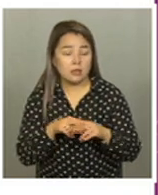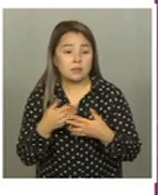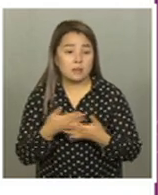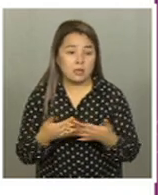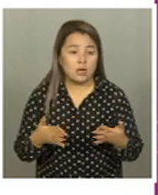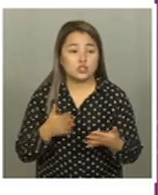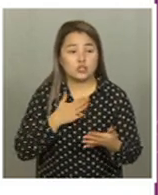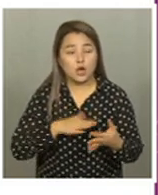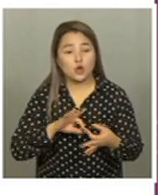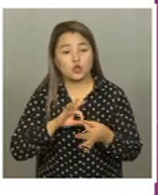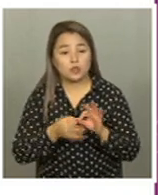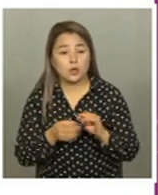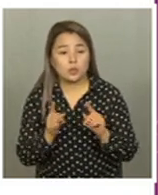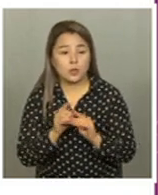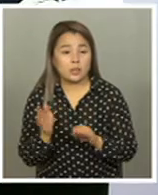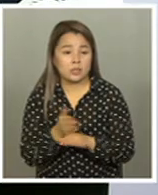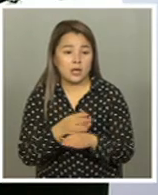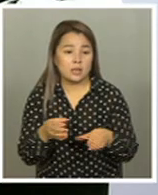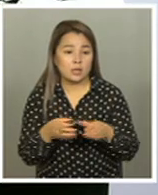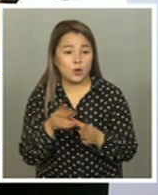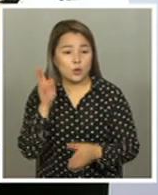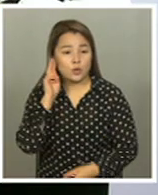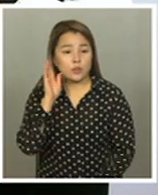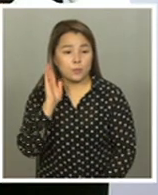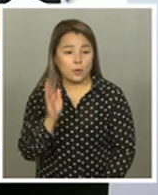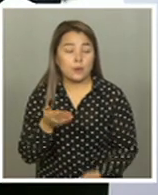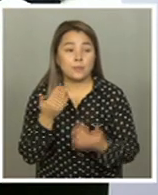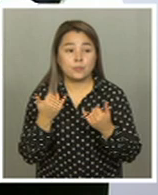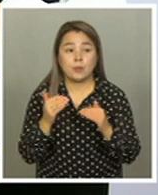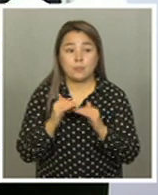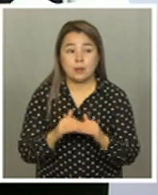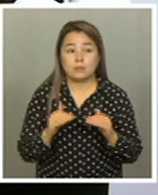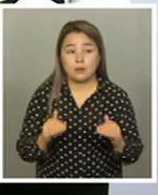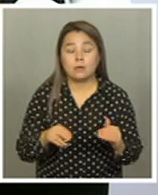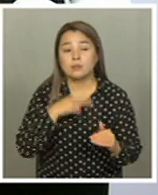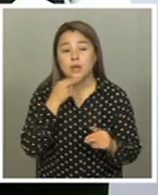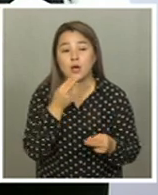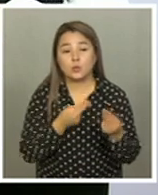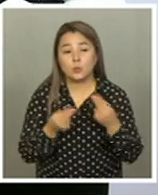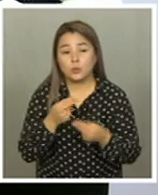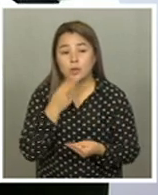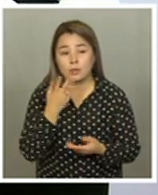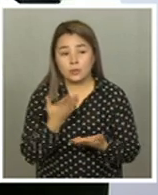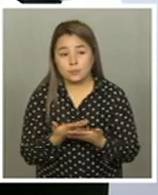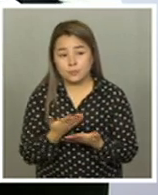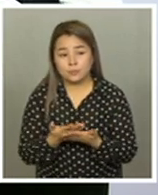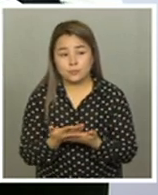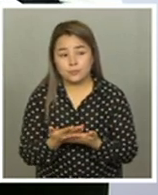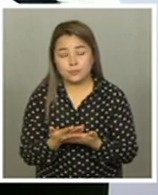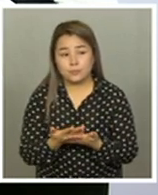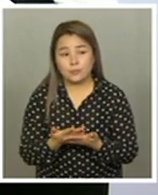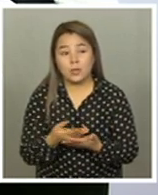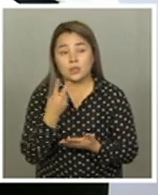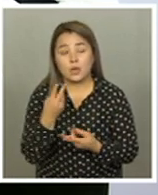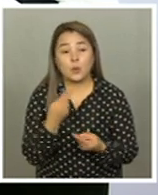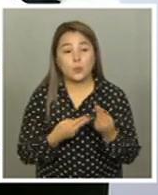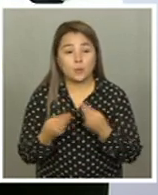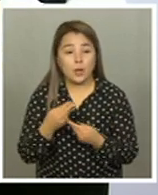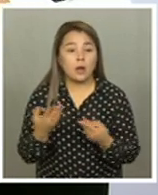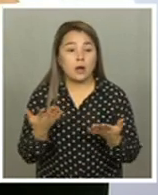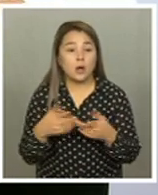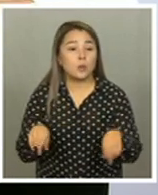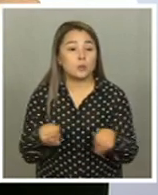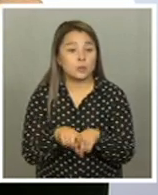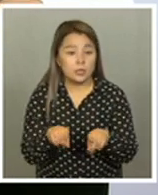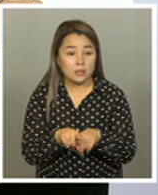күрделі заттарға жіктейсіз. Балалар, тақтадағы суретке назар аударыңыздар. Екі суреттің қандай ұқсастықтары